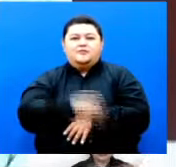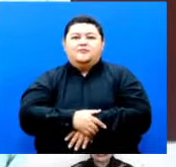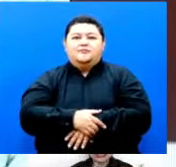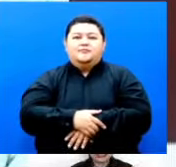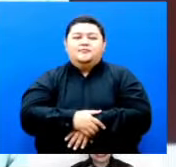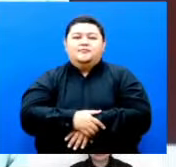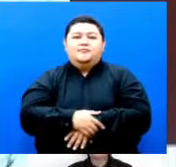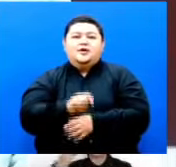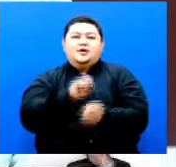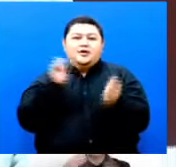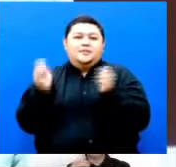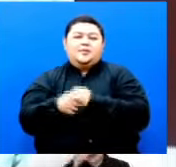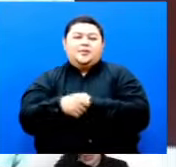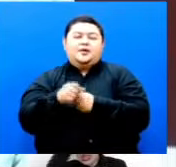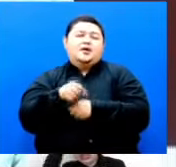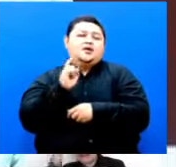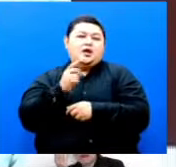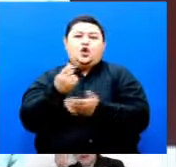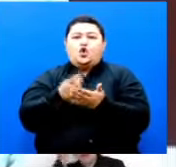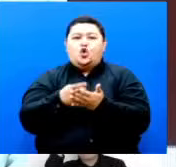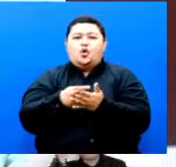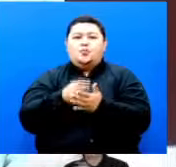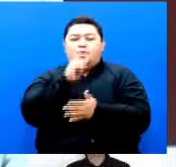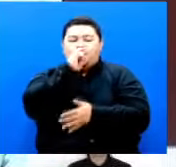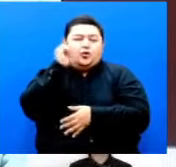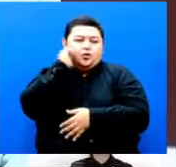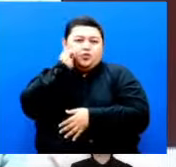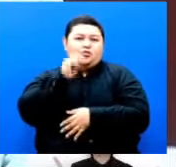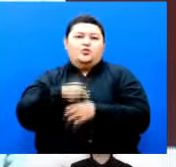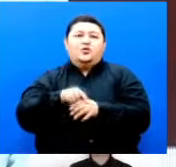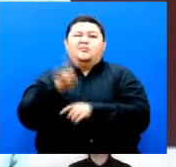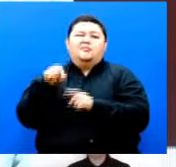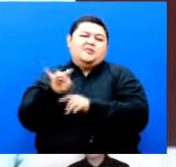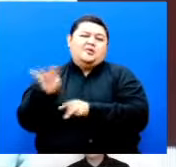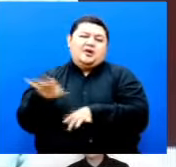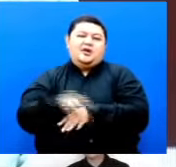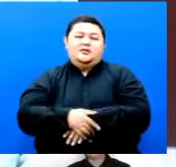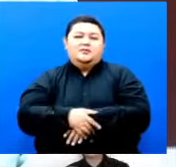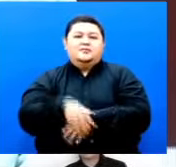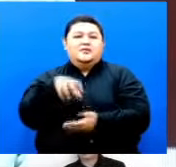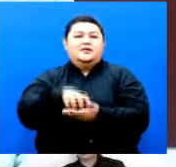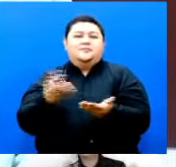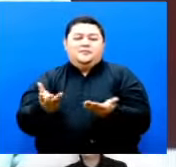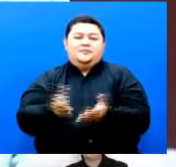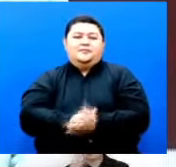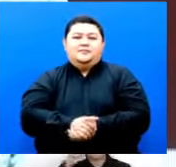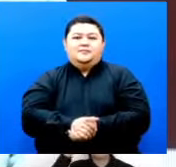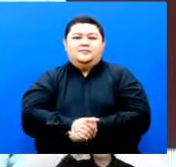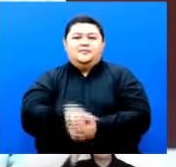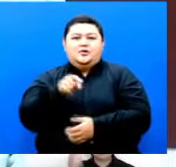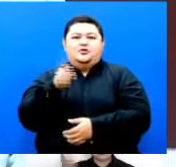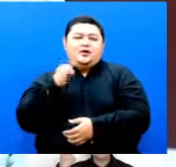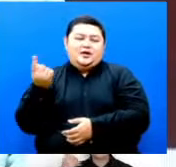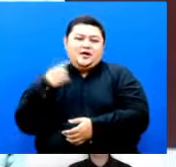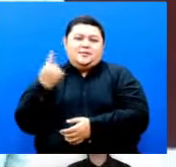kreatif,yangakanberbedadari ekonomiorangtuamerekayangberbasiskerjakantorandarijam9pagihingga5sore. Bisadimanasaja,kapansaja;Itu dari